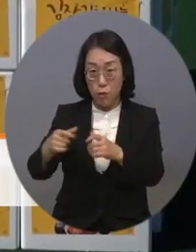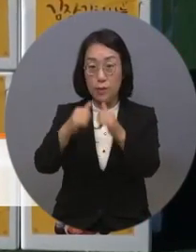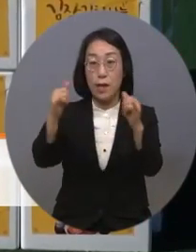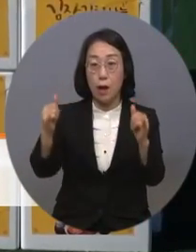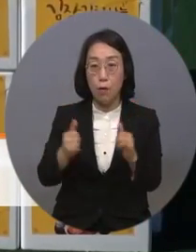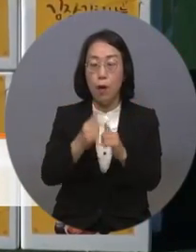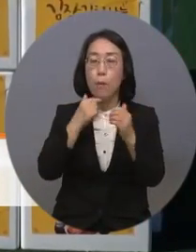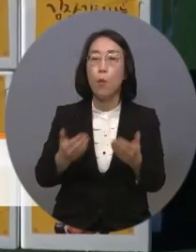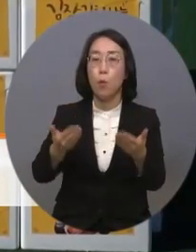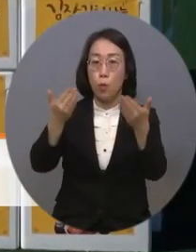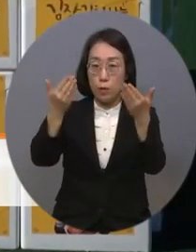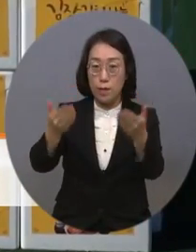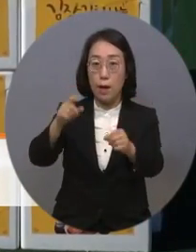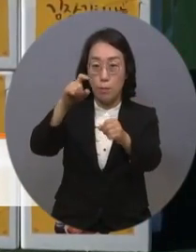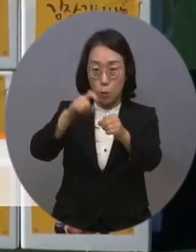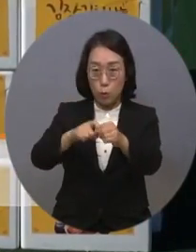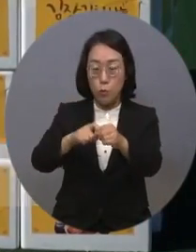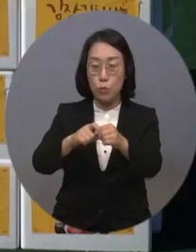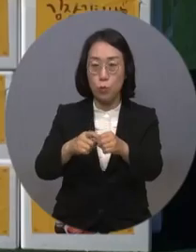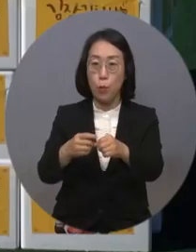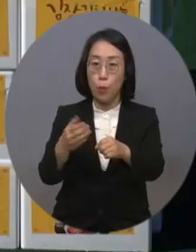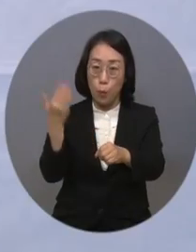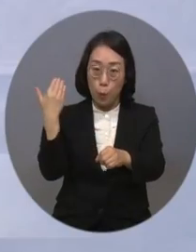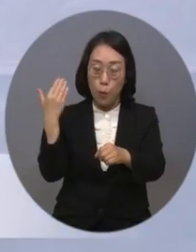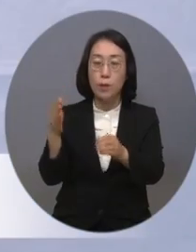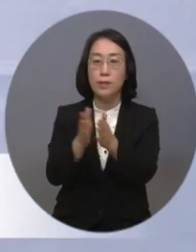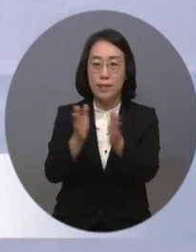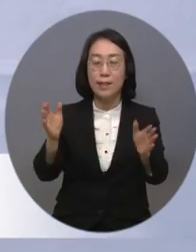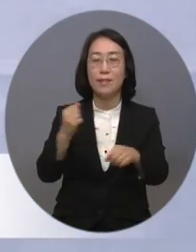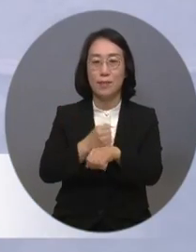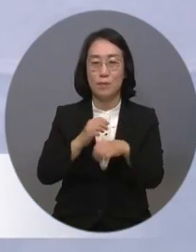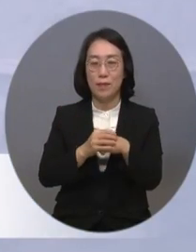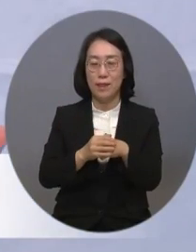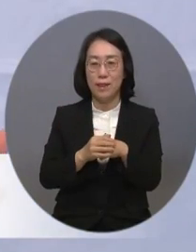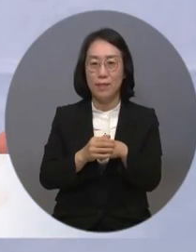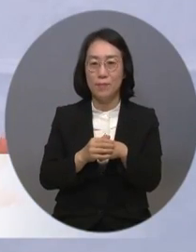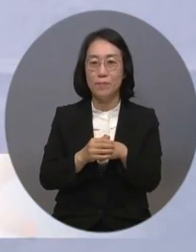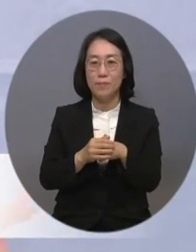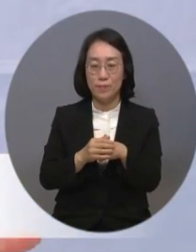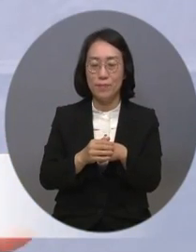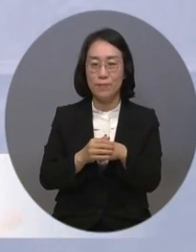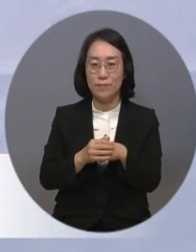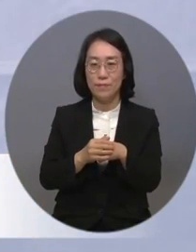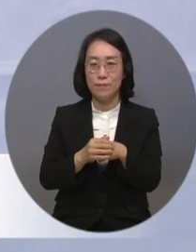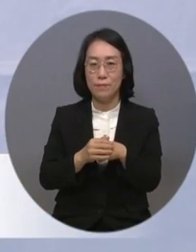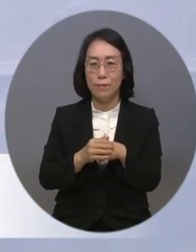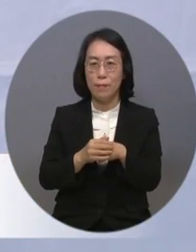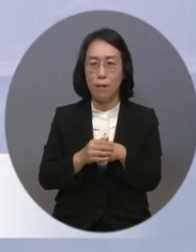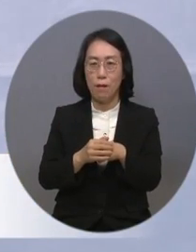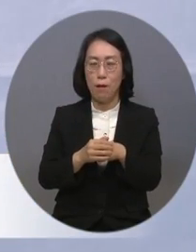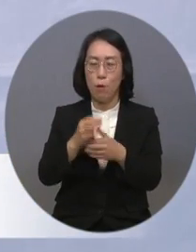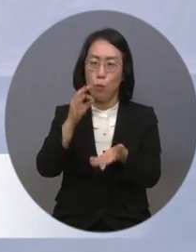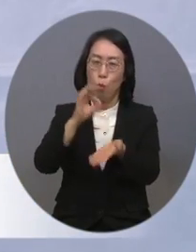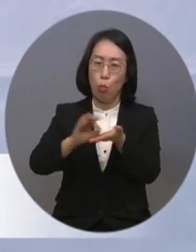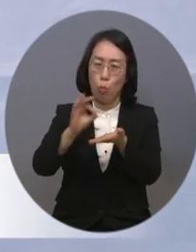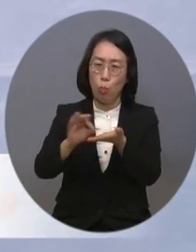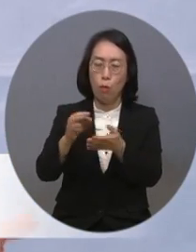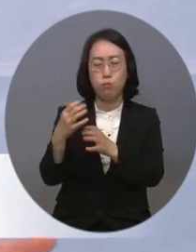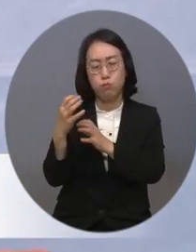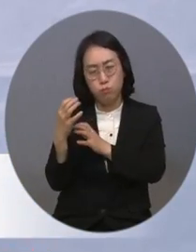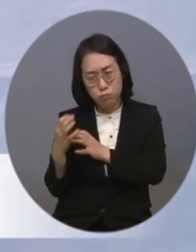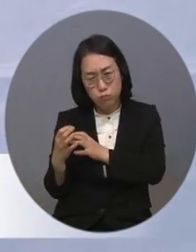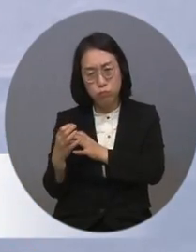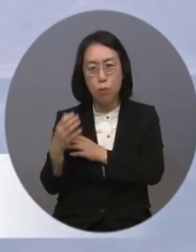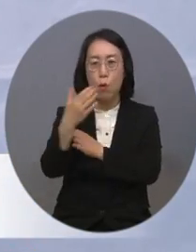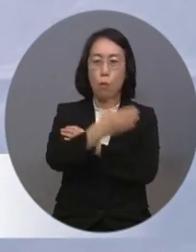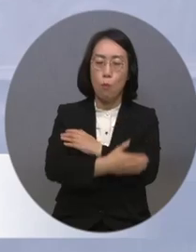일환으로 2020년부터 시작됐습니다. 혹시라도 물가가 비싸거나 또 몸이 불편해서 못